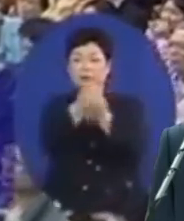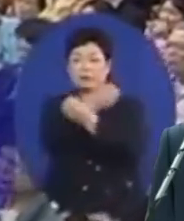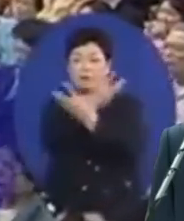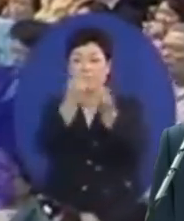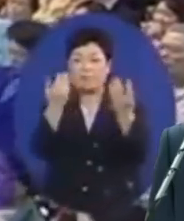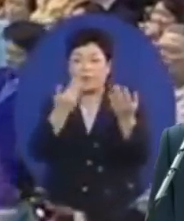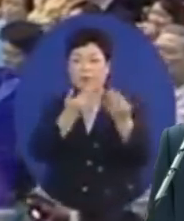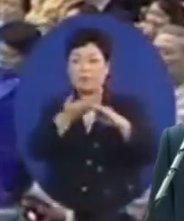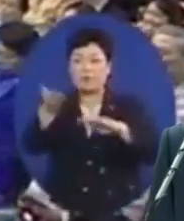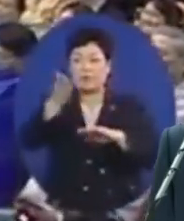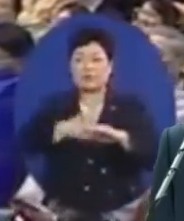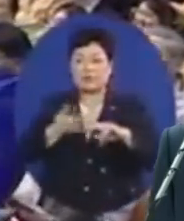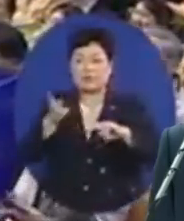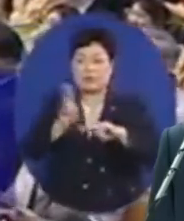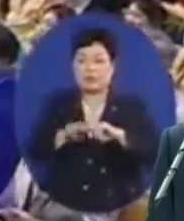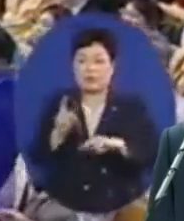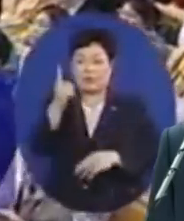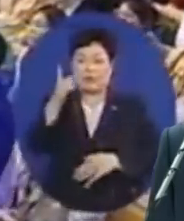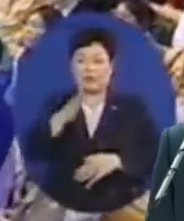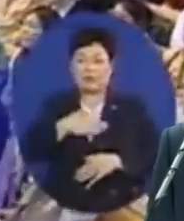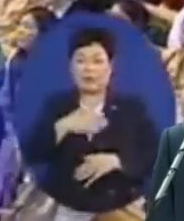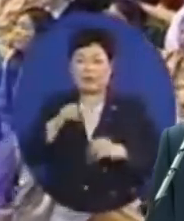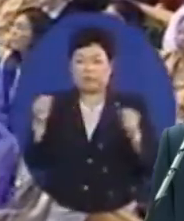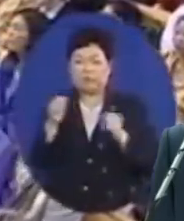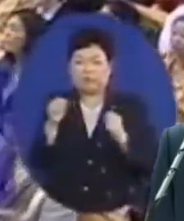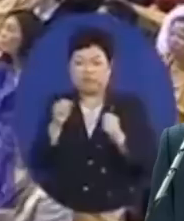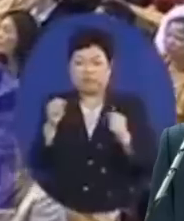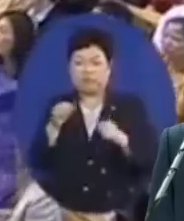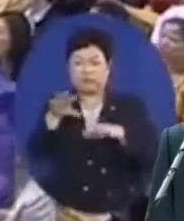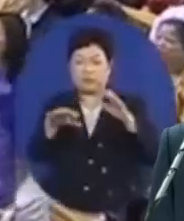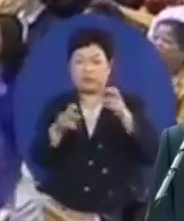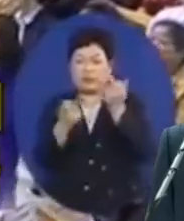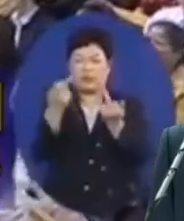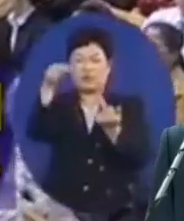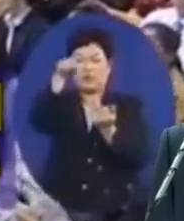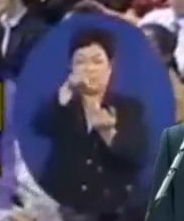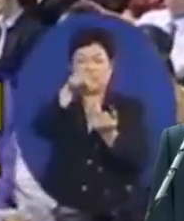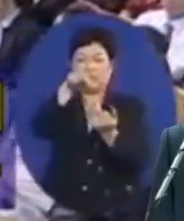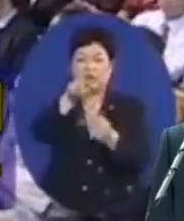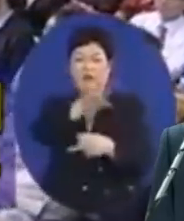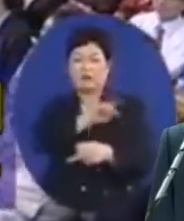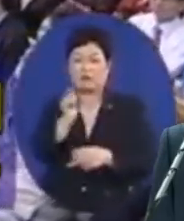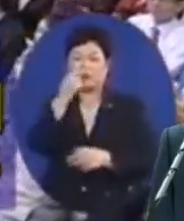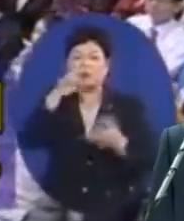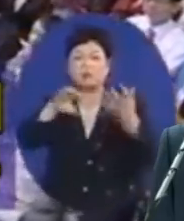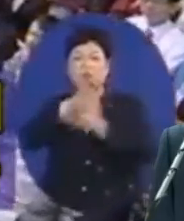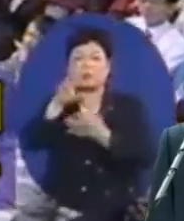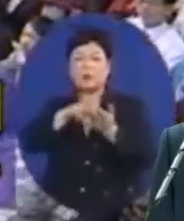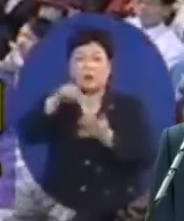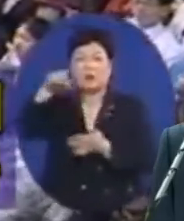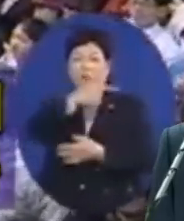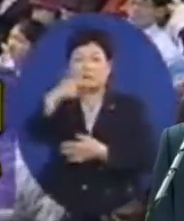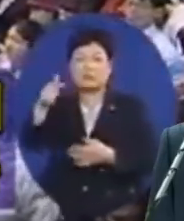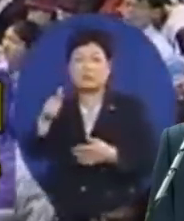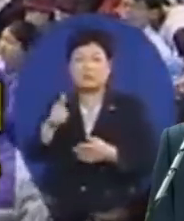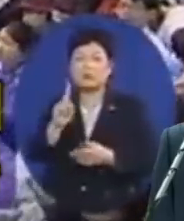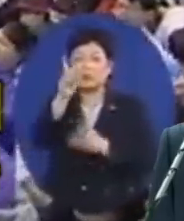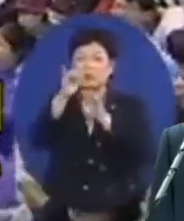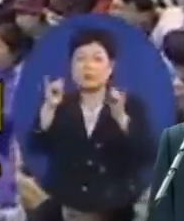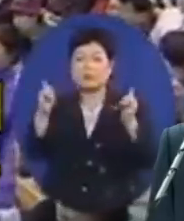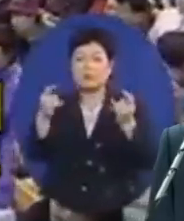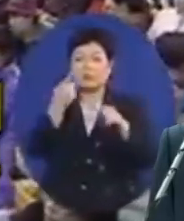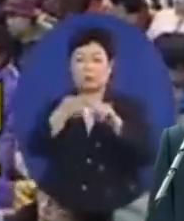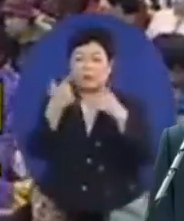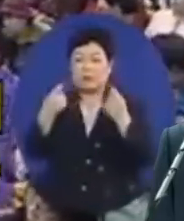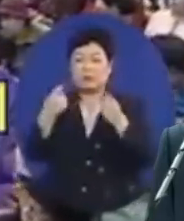위에 내 자리를 높이리라. 내가 북극 지표의 산 위에 앉으리라. 가장 높은 구름에 올라가 지극히 높은 이와